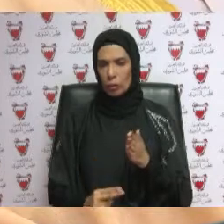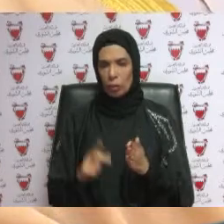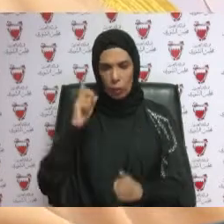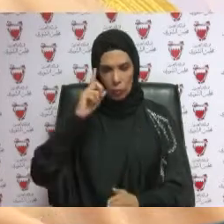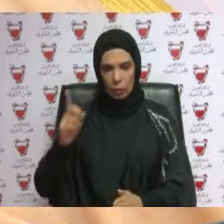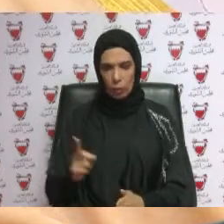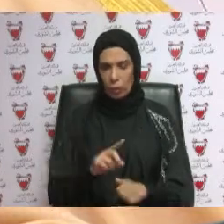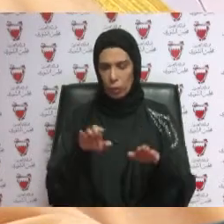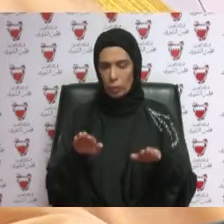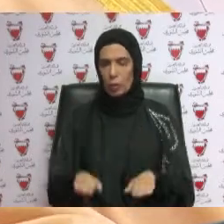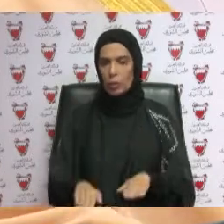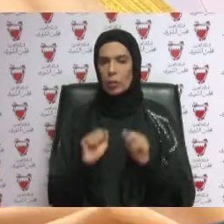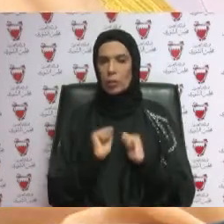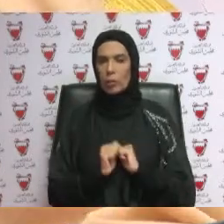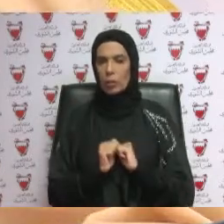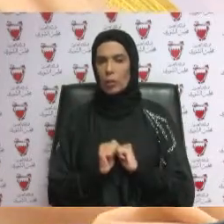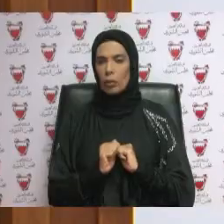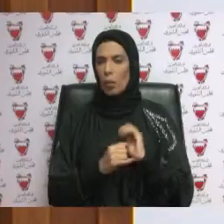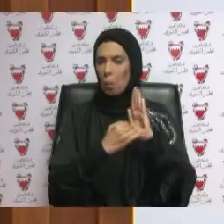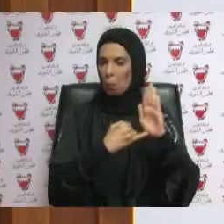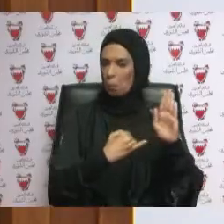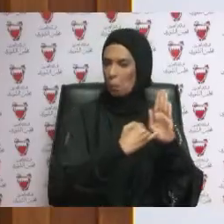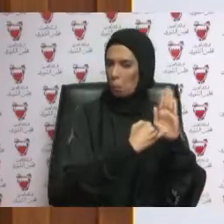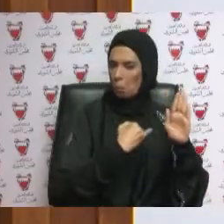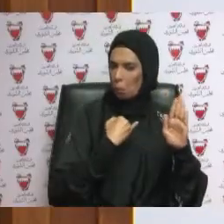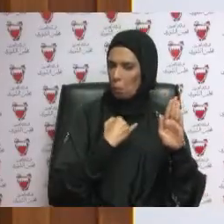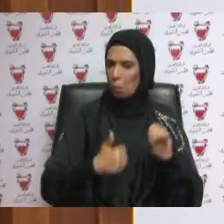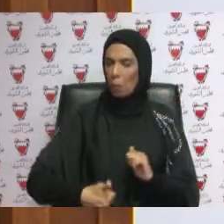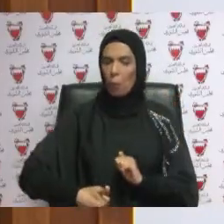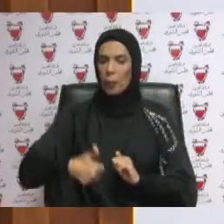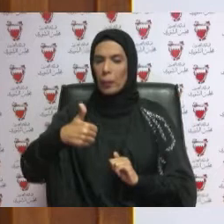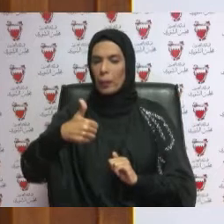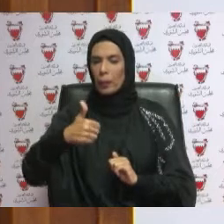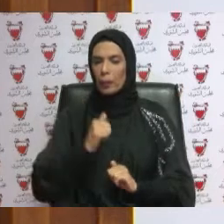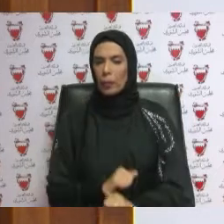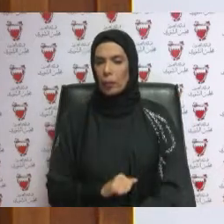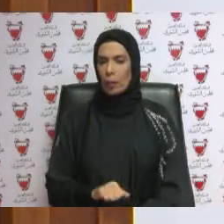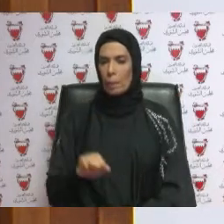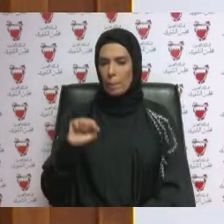أعضاء المجلس. وقد تلقت اللجنة ملاحظات قيمة من كل من سعادة الأستاذ